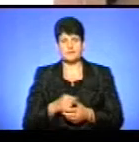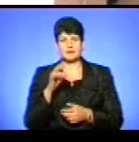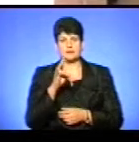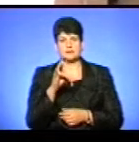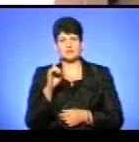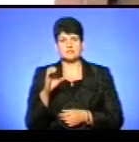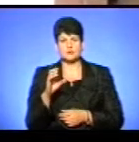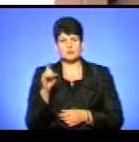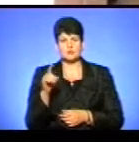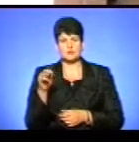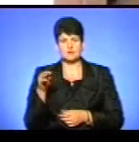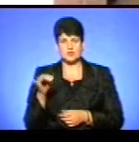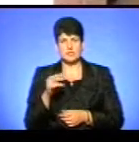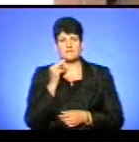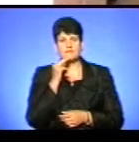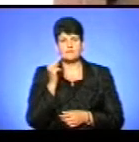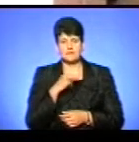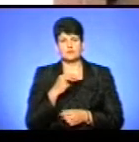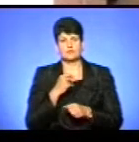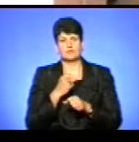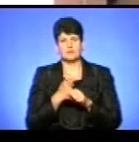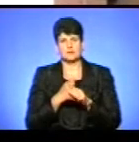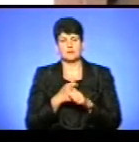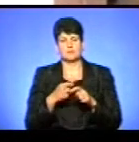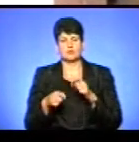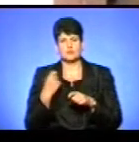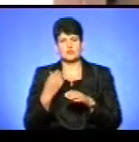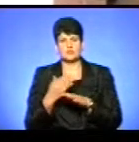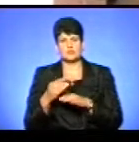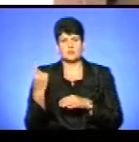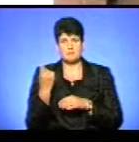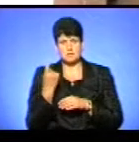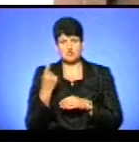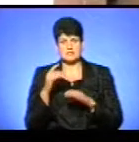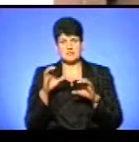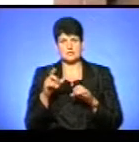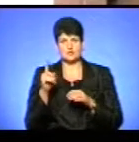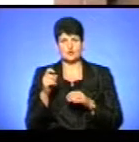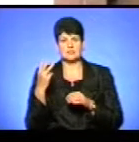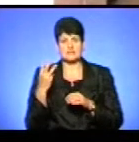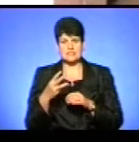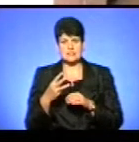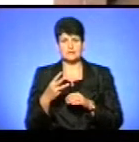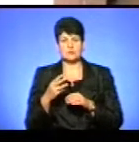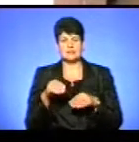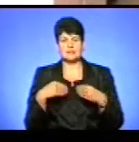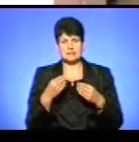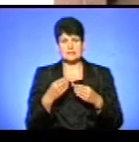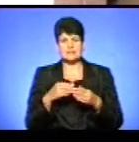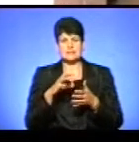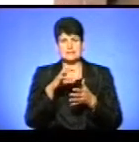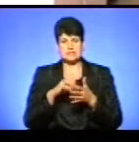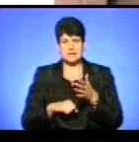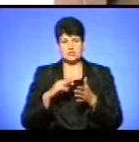Сергіївну визнати винною вчинення адміністративного правопорушення, передбаченого частиною 1 статті 130 КУПАП, і накласти на адміністративне стягнення